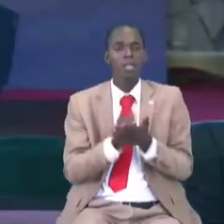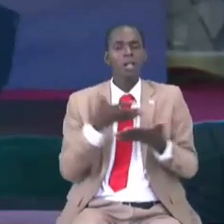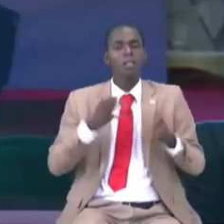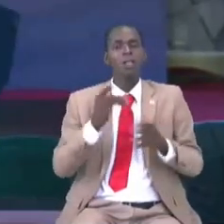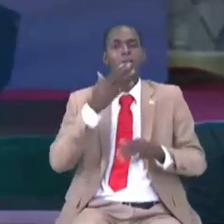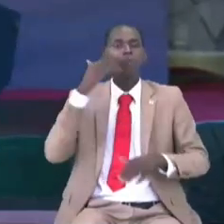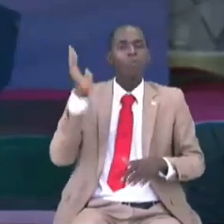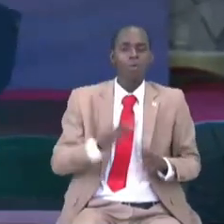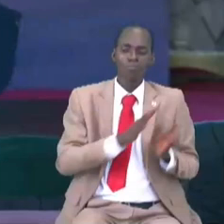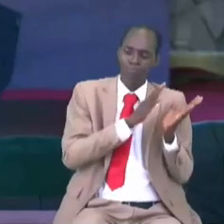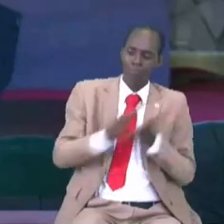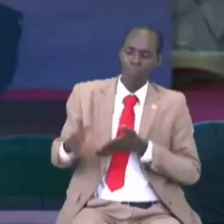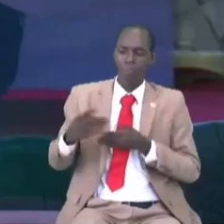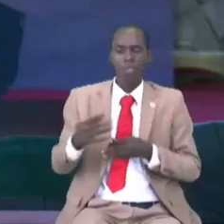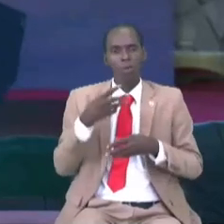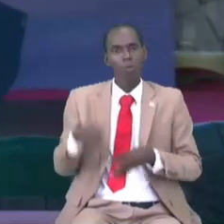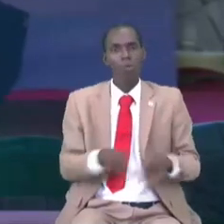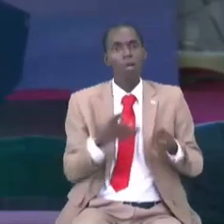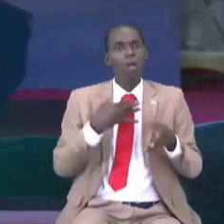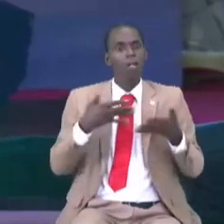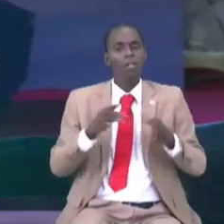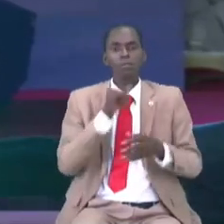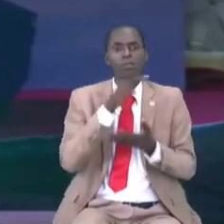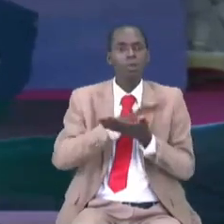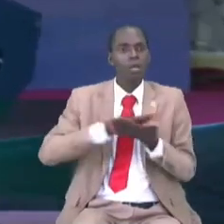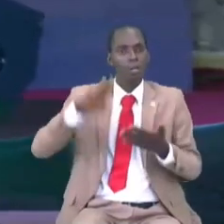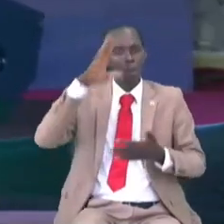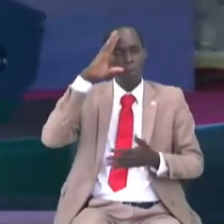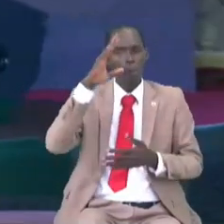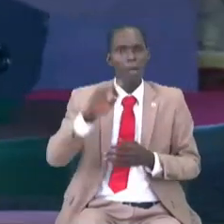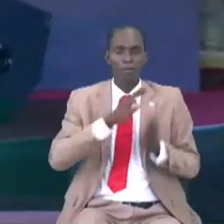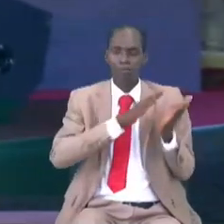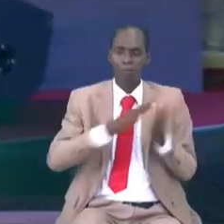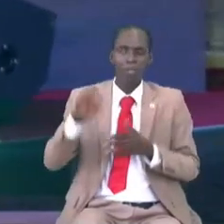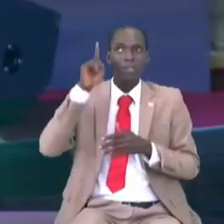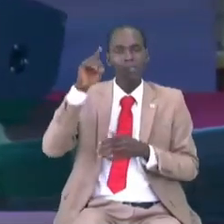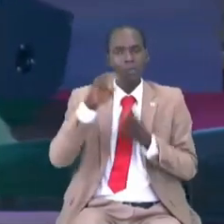d'iniquité ses pensées. Qu'il retourne à l'Éternel